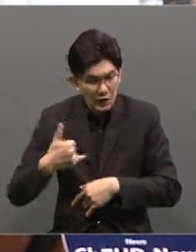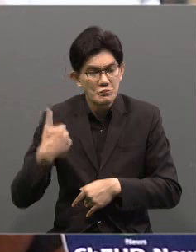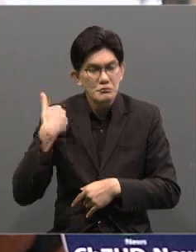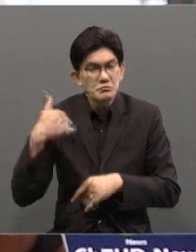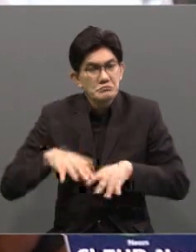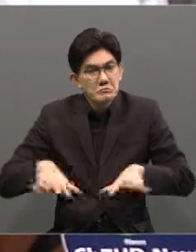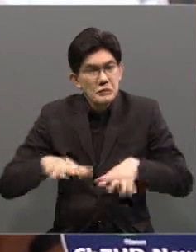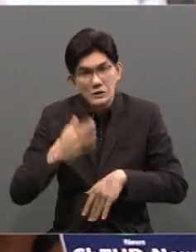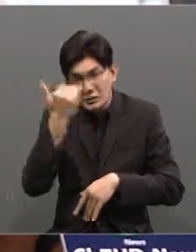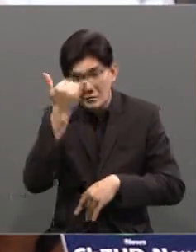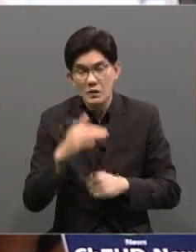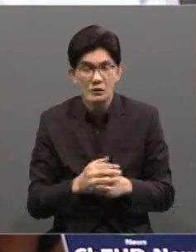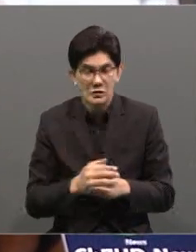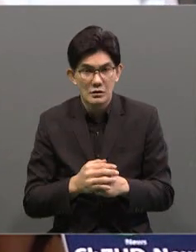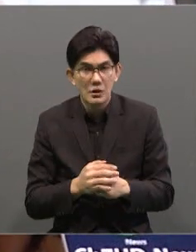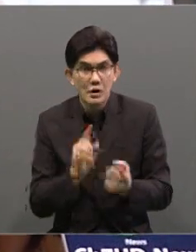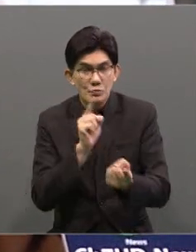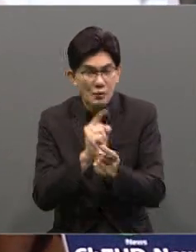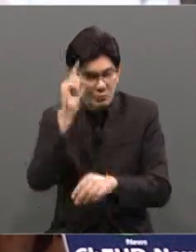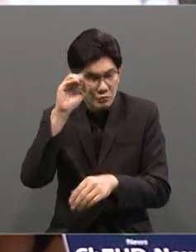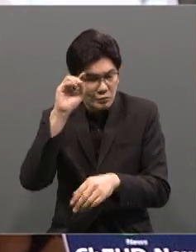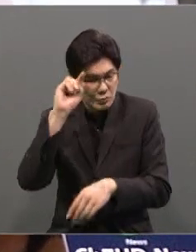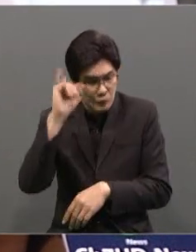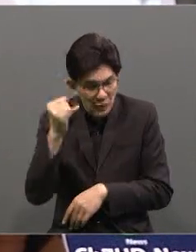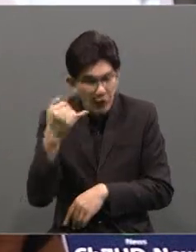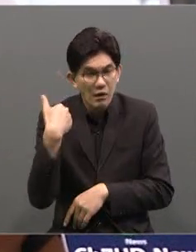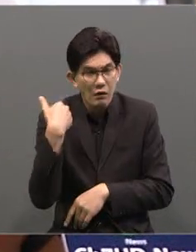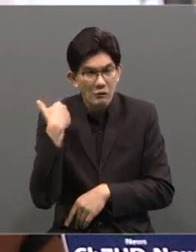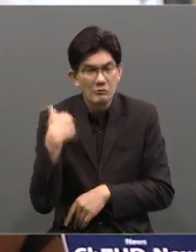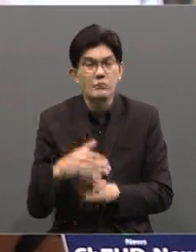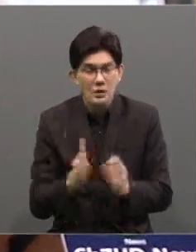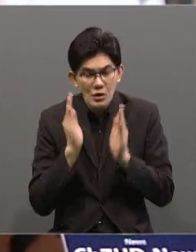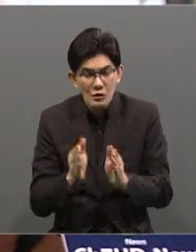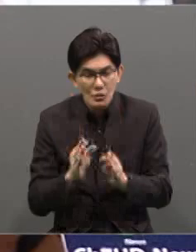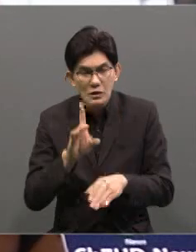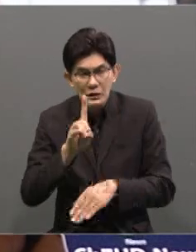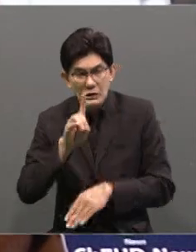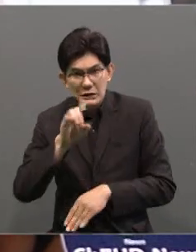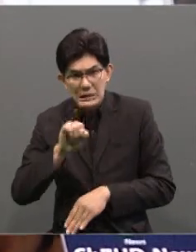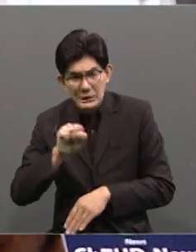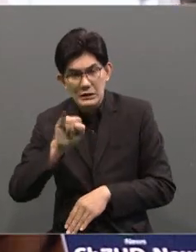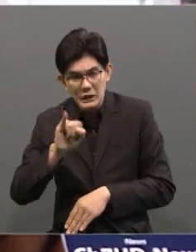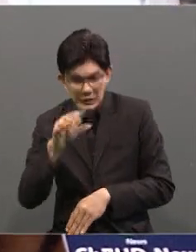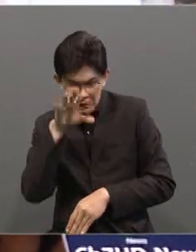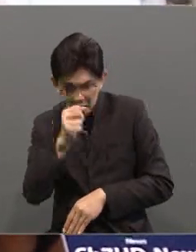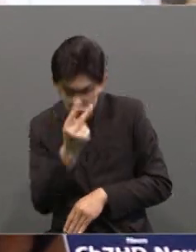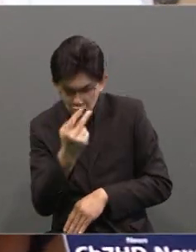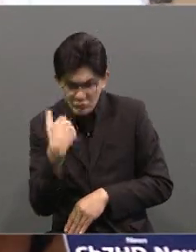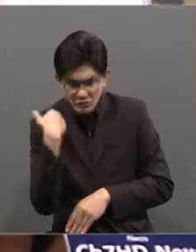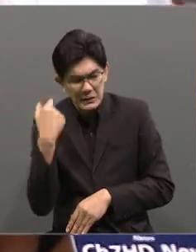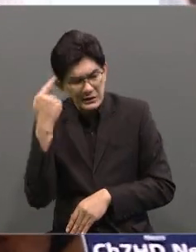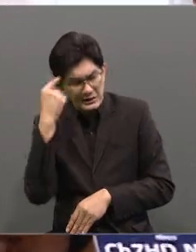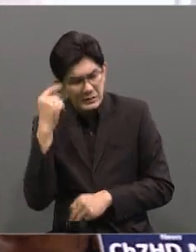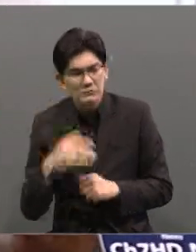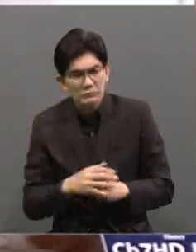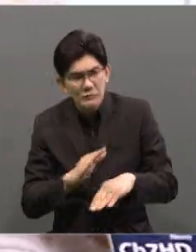เนื่องจากว่าเจอว่าคุณไปรู้จักกับบุคคลที่ DSIกำลังเฝ้าจับตาอยู่นั่นเองเพราะฉะนั้นต่อให้ไม่ได้ออก